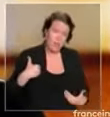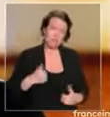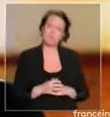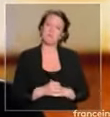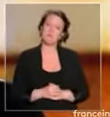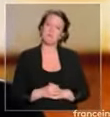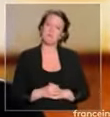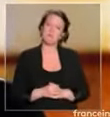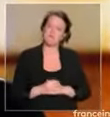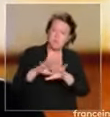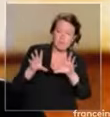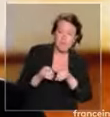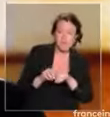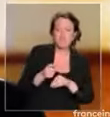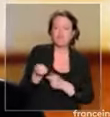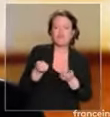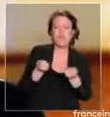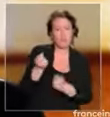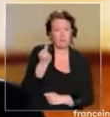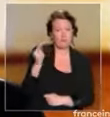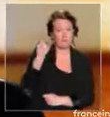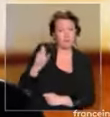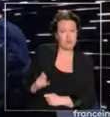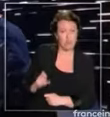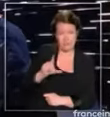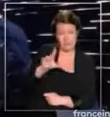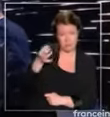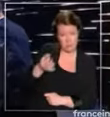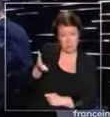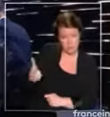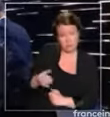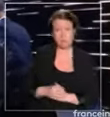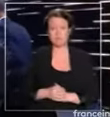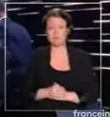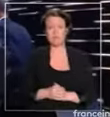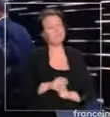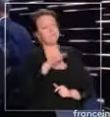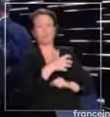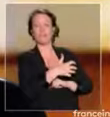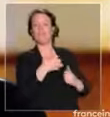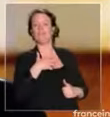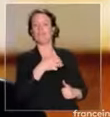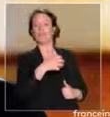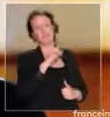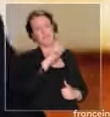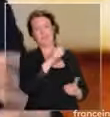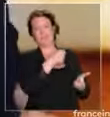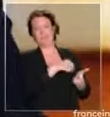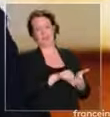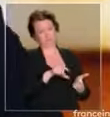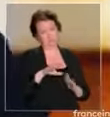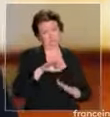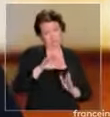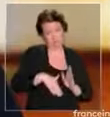% de familles monoparentales plutôt que ceux qui avaient la chance de pays sf le bon sens de mettre des régulations à